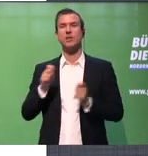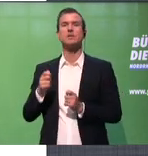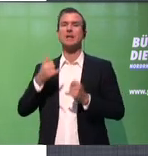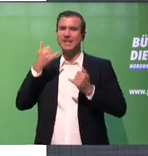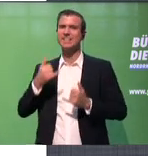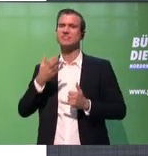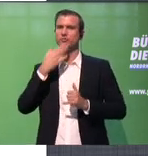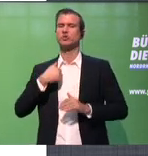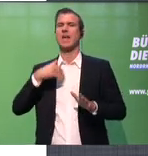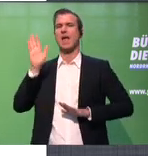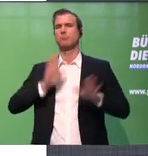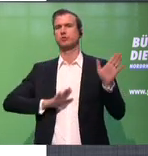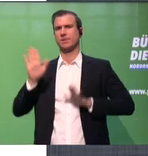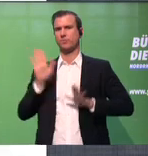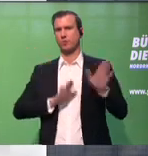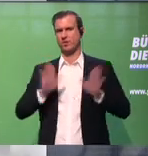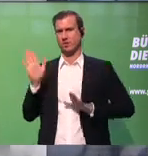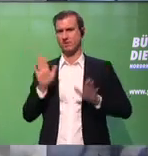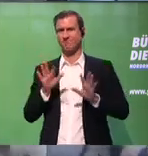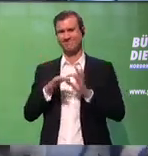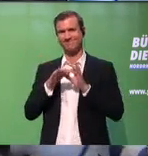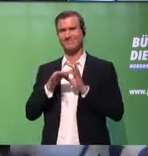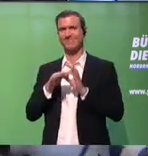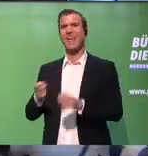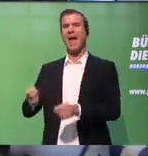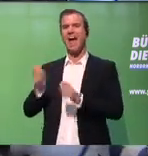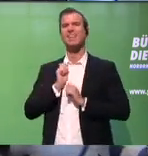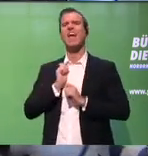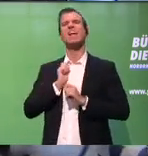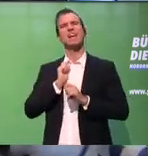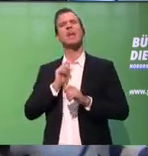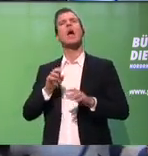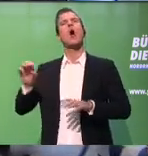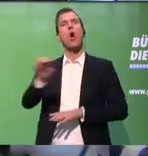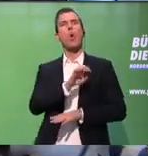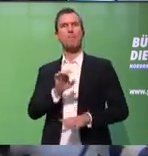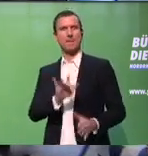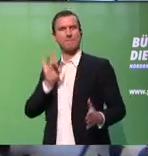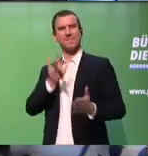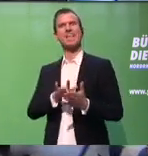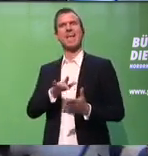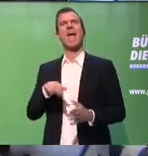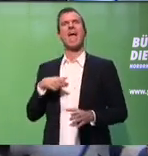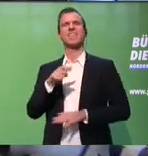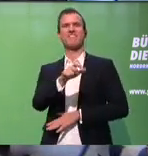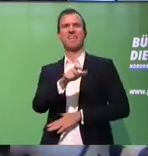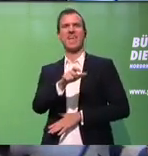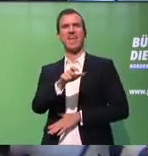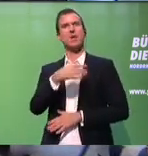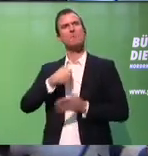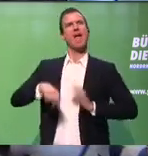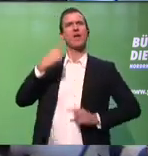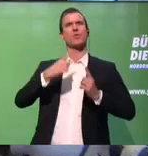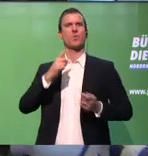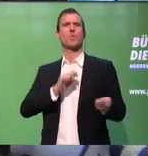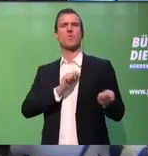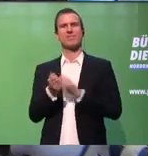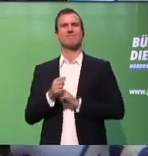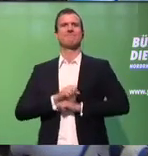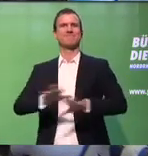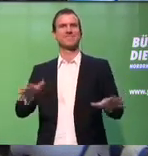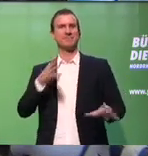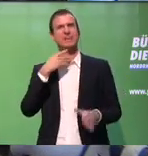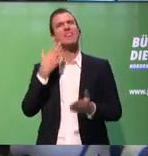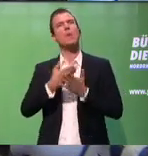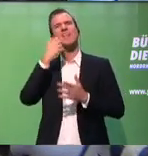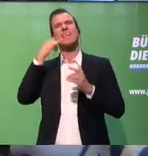zur Abstimmung über den Antrag NRW im Herzen Europas, Europa grüner machen kommen und bitte euch